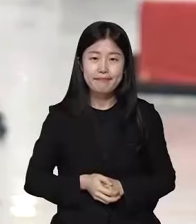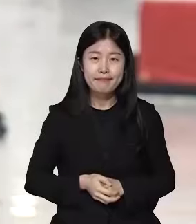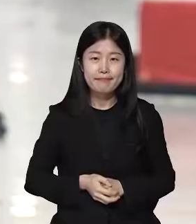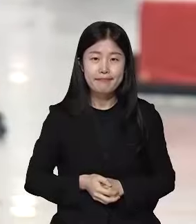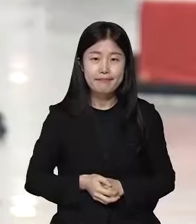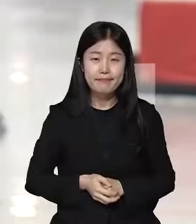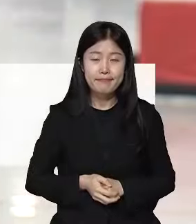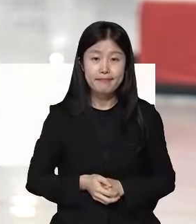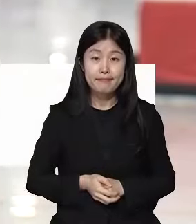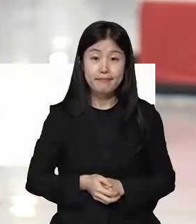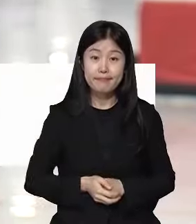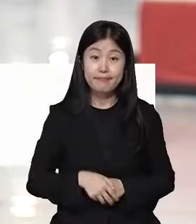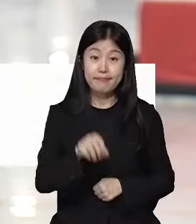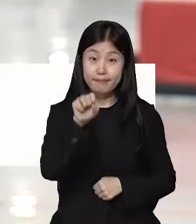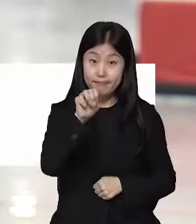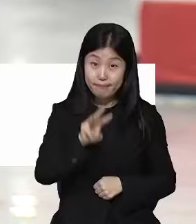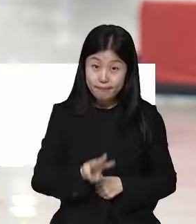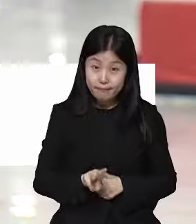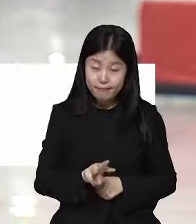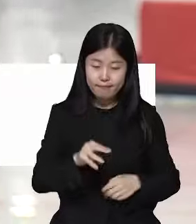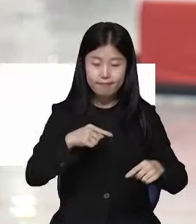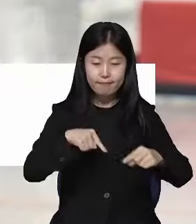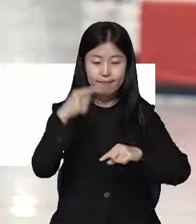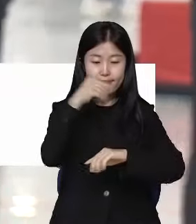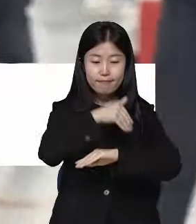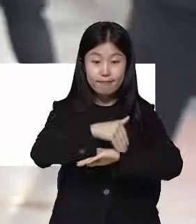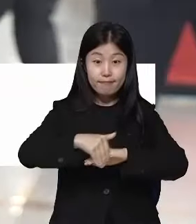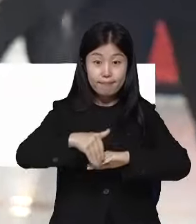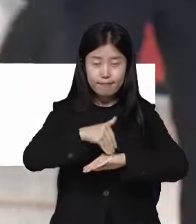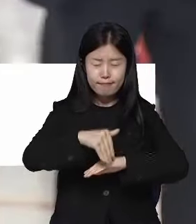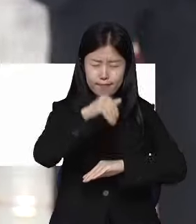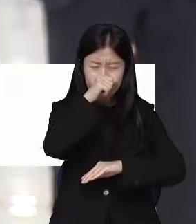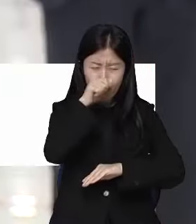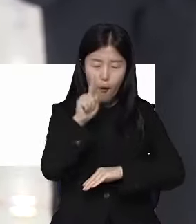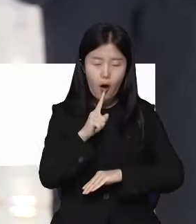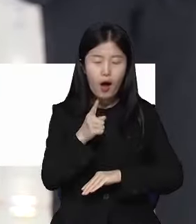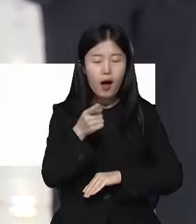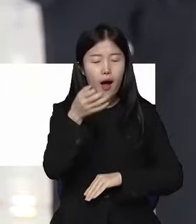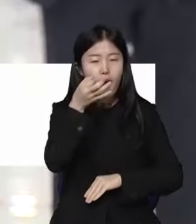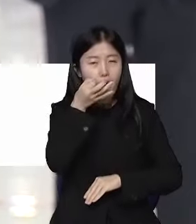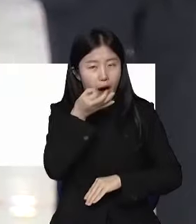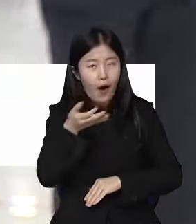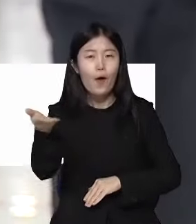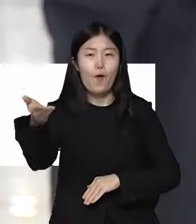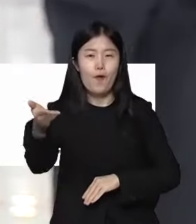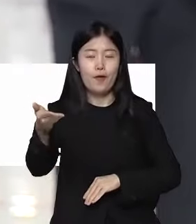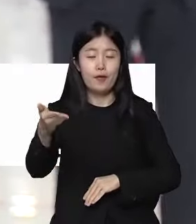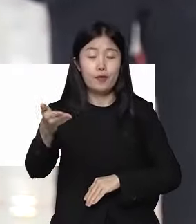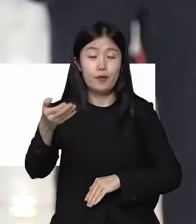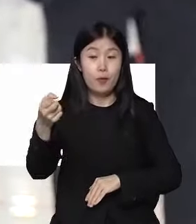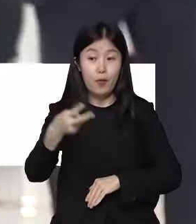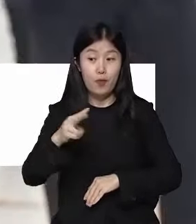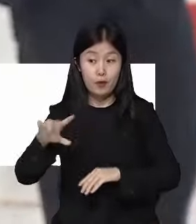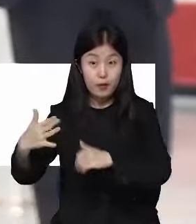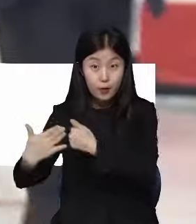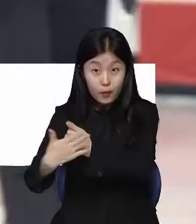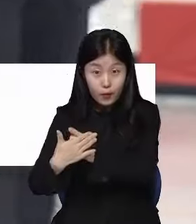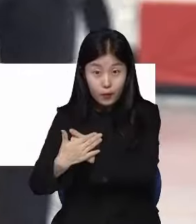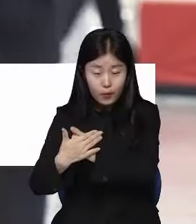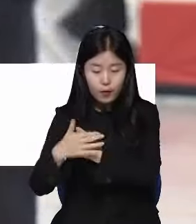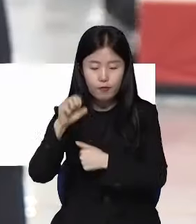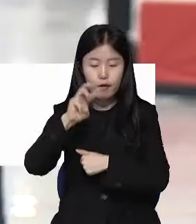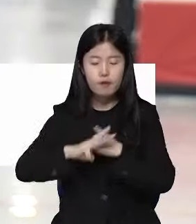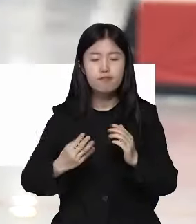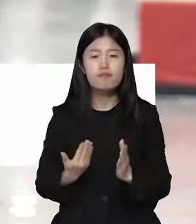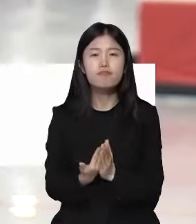광주의 좋은 정책을 국회에 알리고 또 국회의 힘을 빌려서 광주 발전을 이끌고자